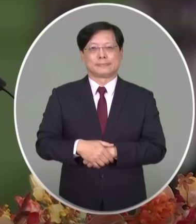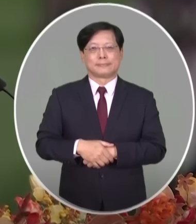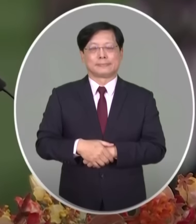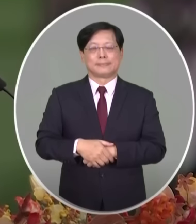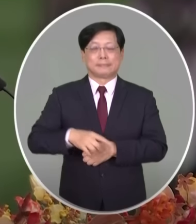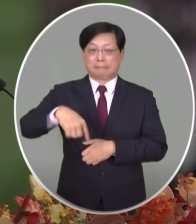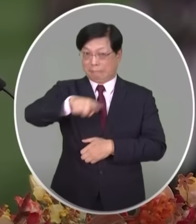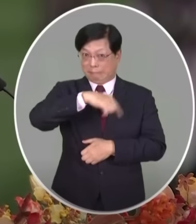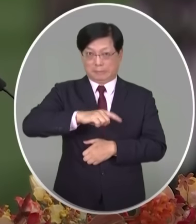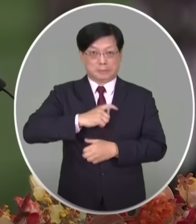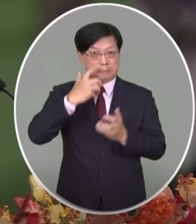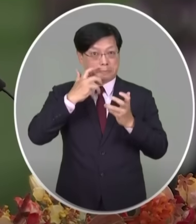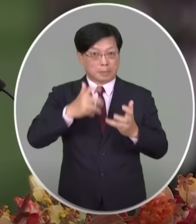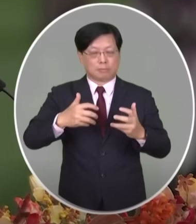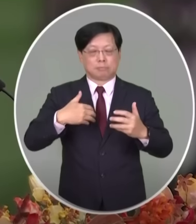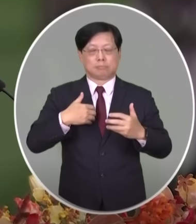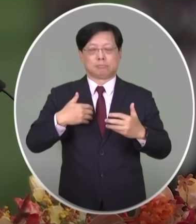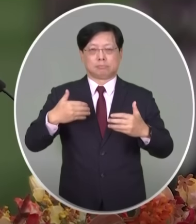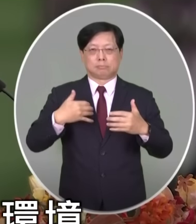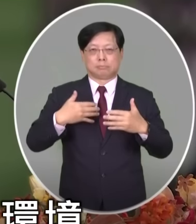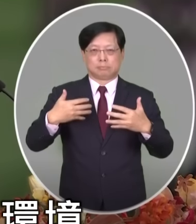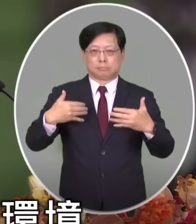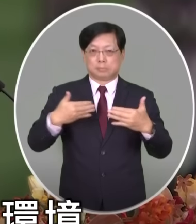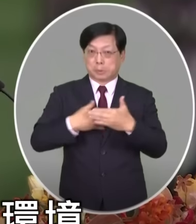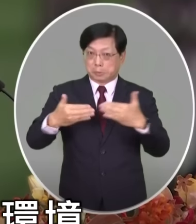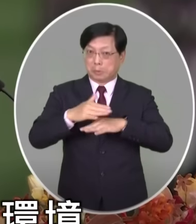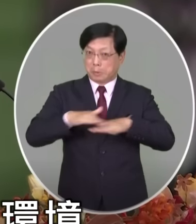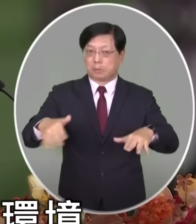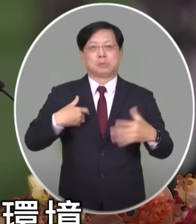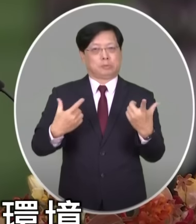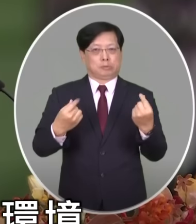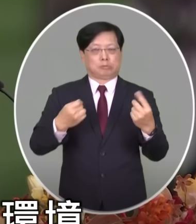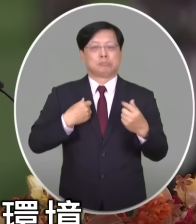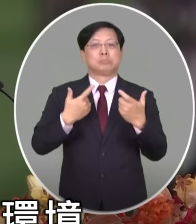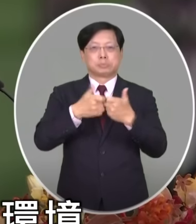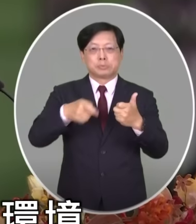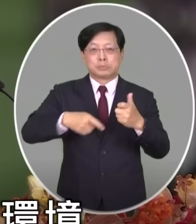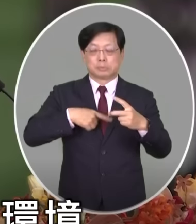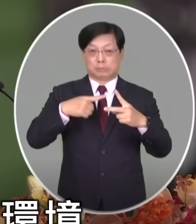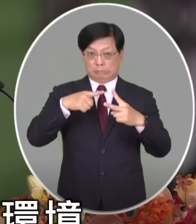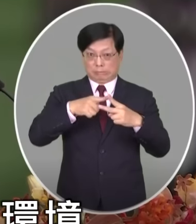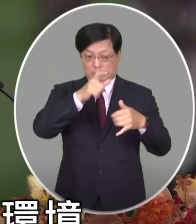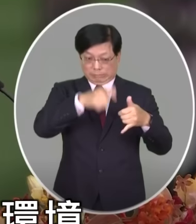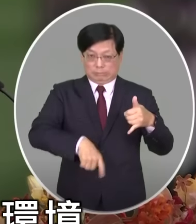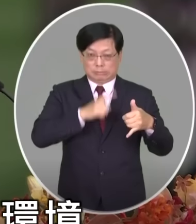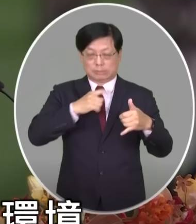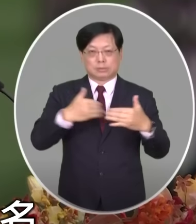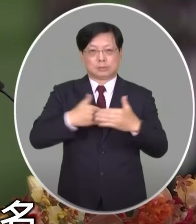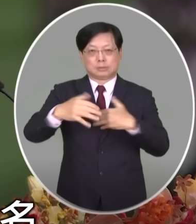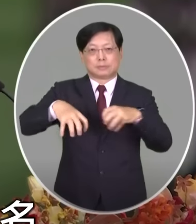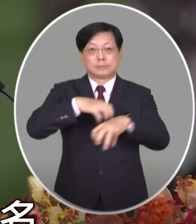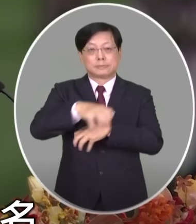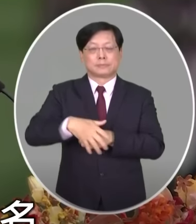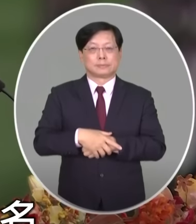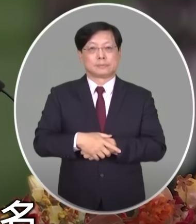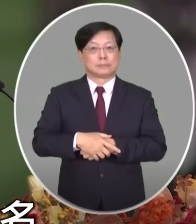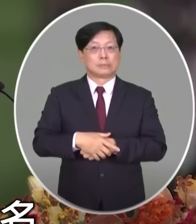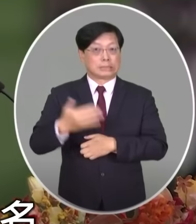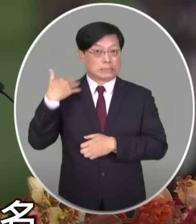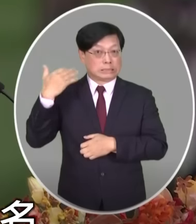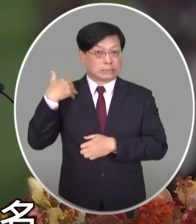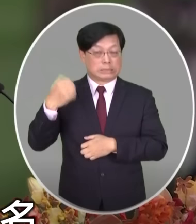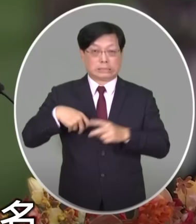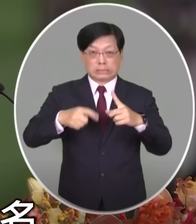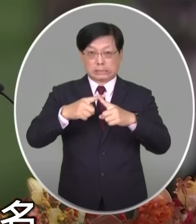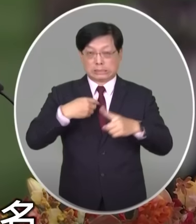大家重视交通安全，我会打造符合人本的交通环境，摆脱行